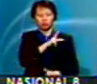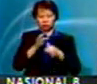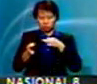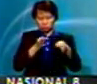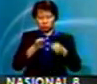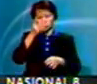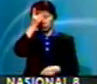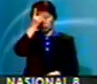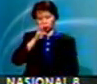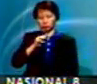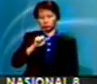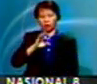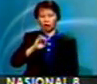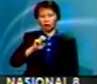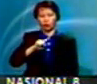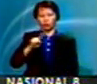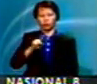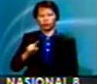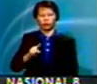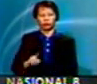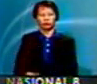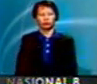penerangannya, Datuk Mahfuz Omar.